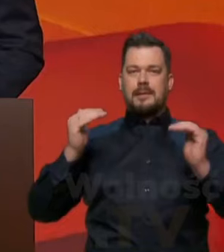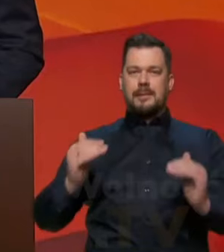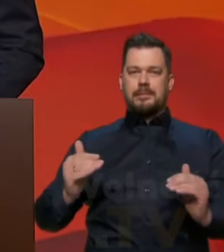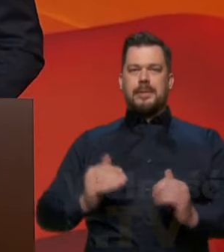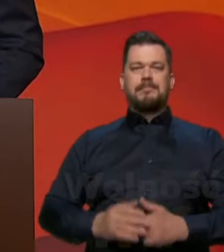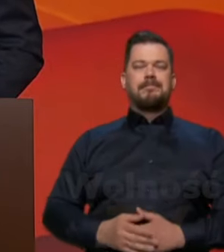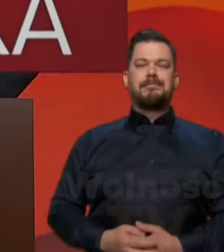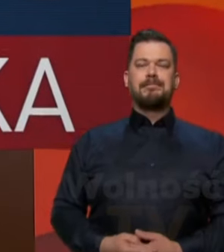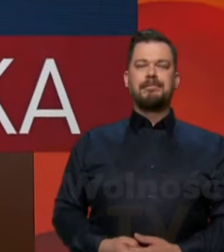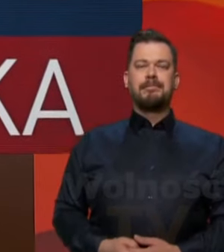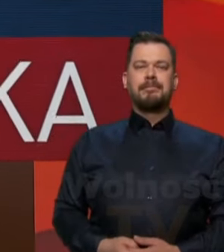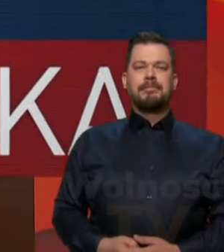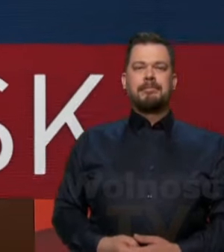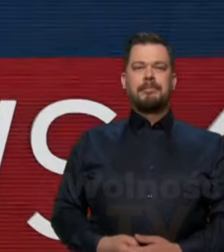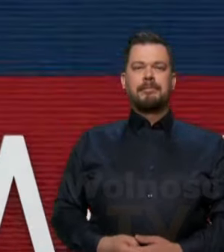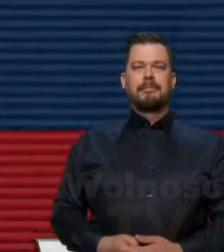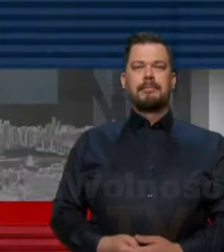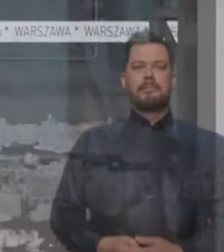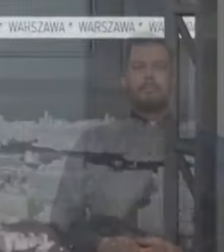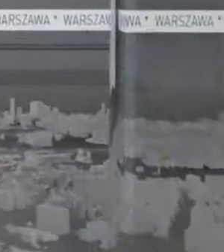kategorii.